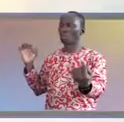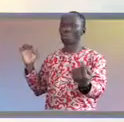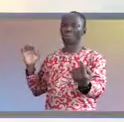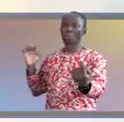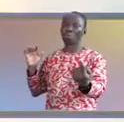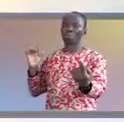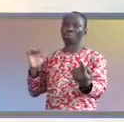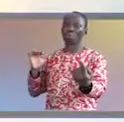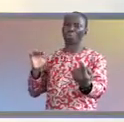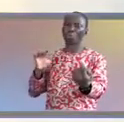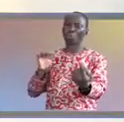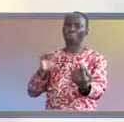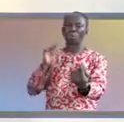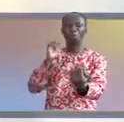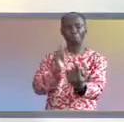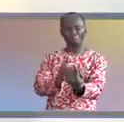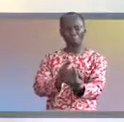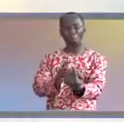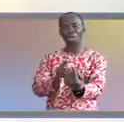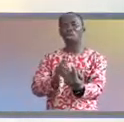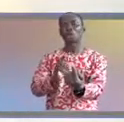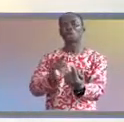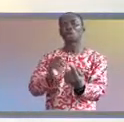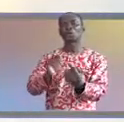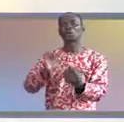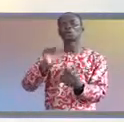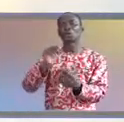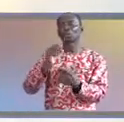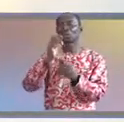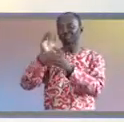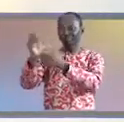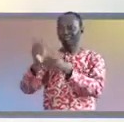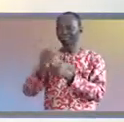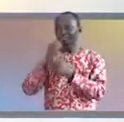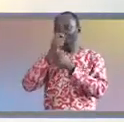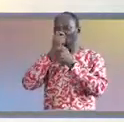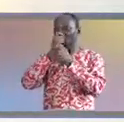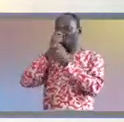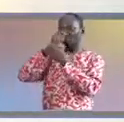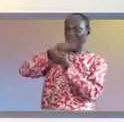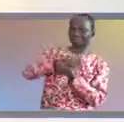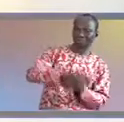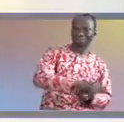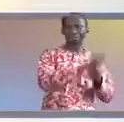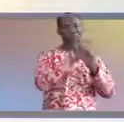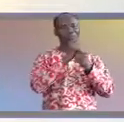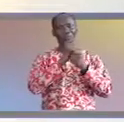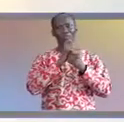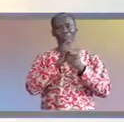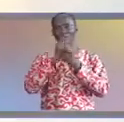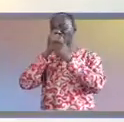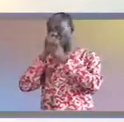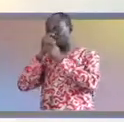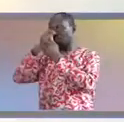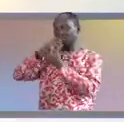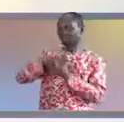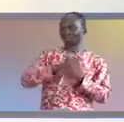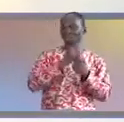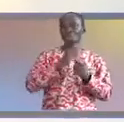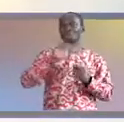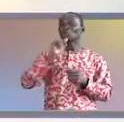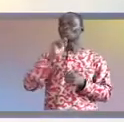a na ode won enu nsuo no mu mako mako ne hu ye so ode ne nsa ese nsuo na ode agu nipa na